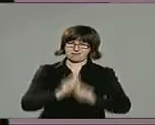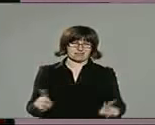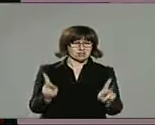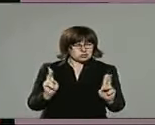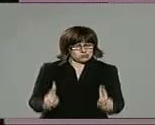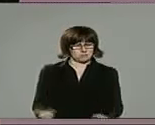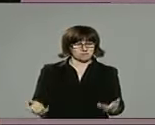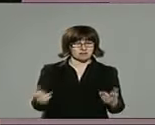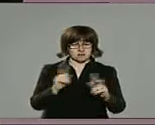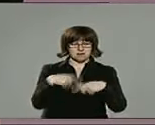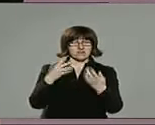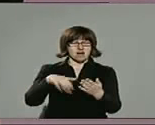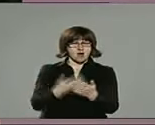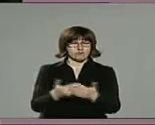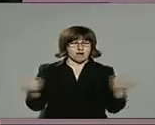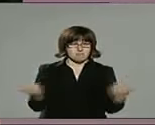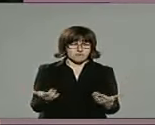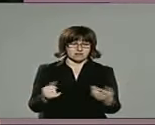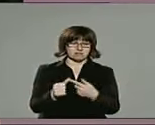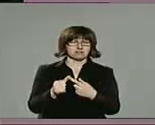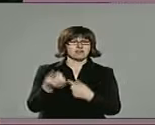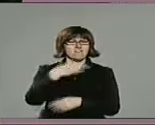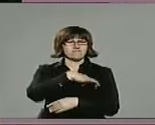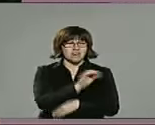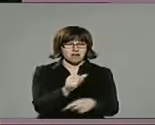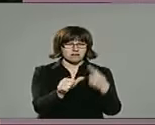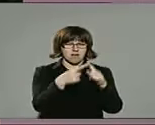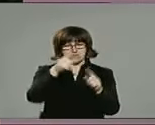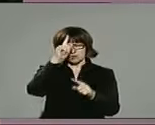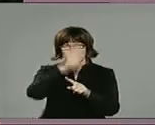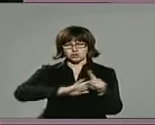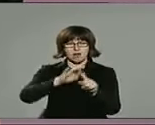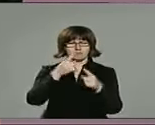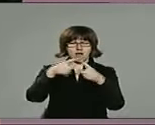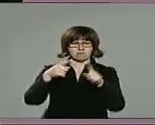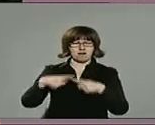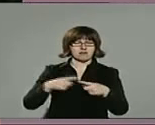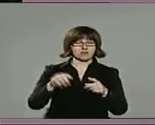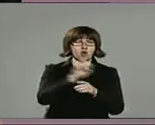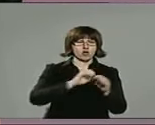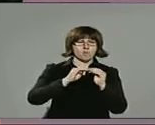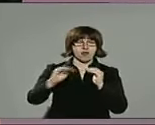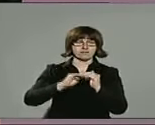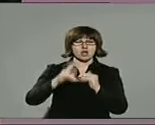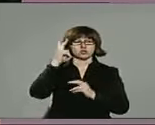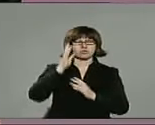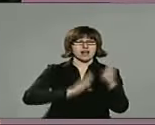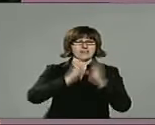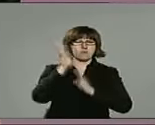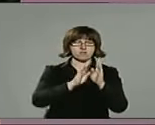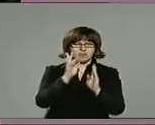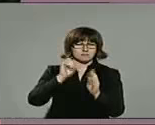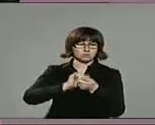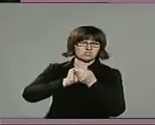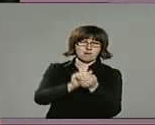recht. Und unsere Aufgabe in Frankreich, in Deutschland, in allen europäischen Ländern muss die Sozialdemokratie dafür